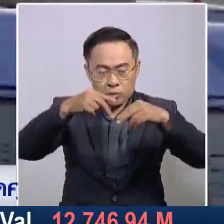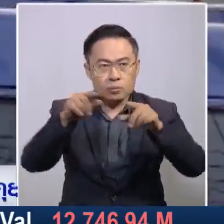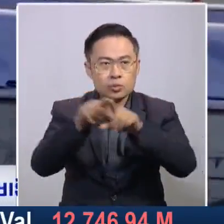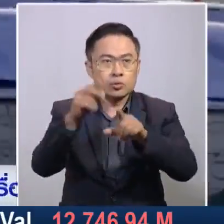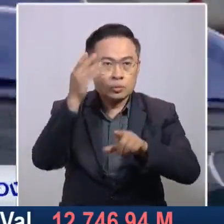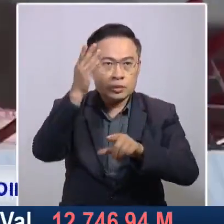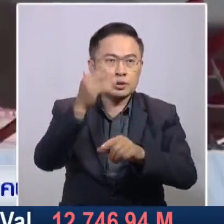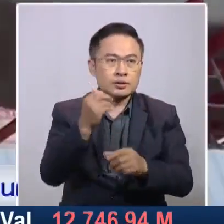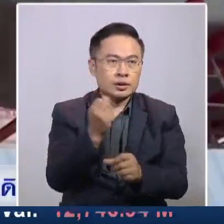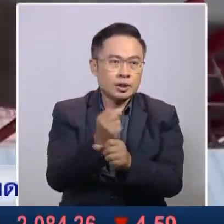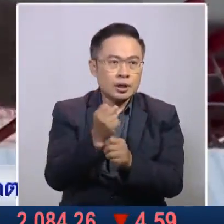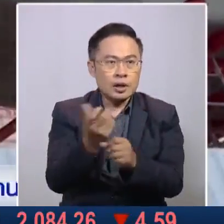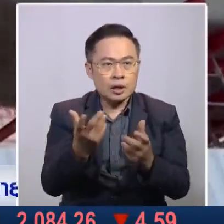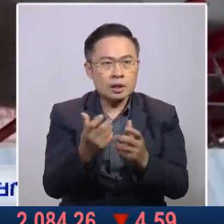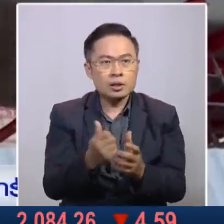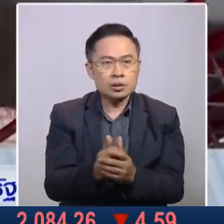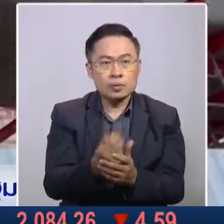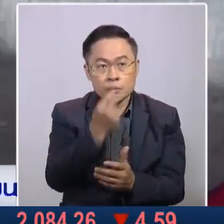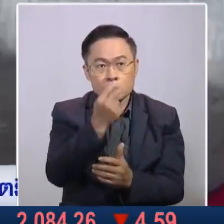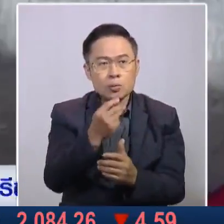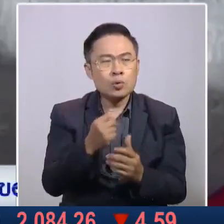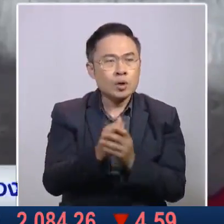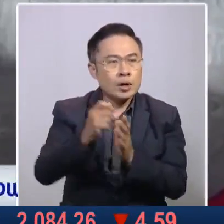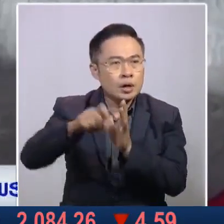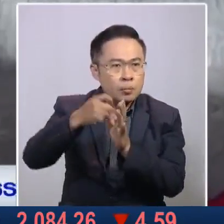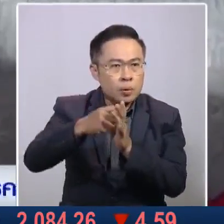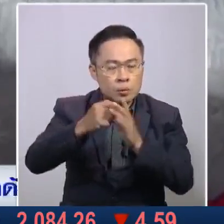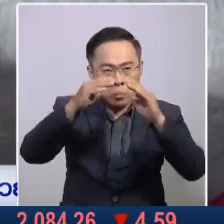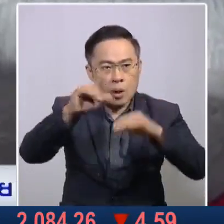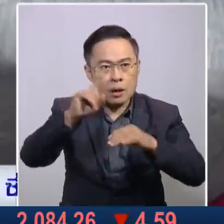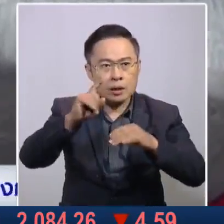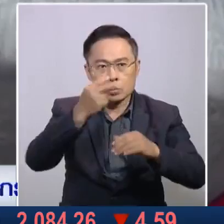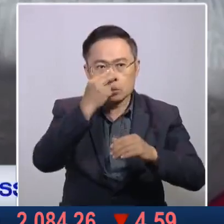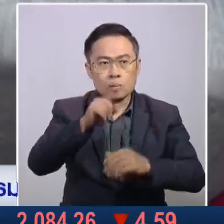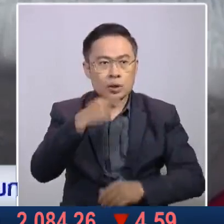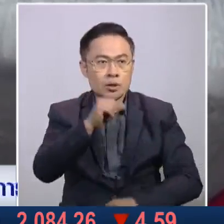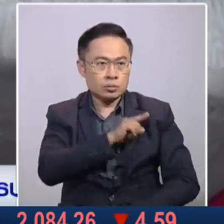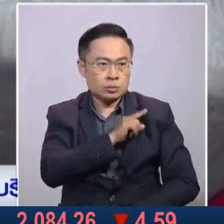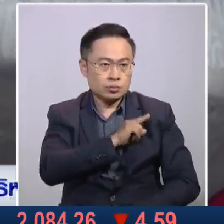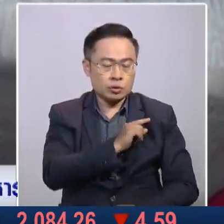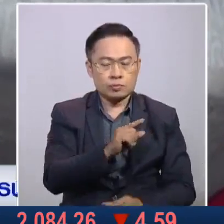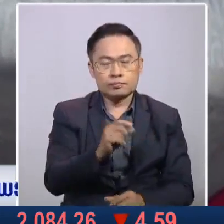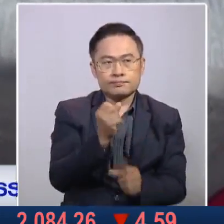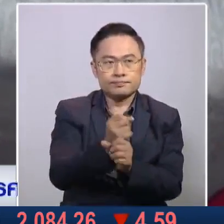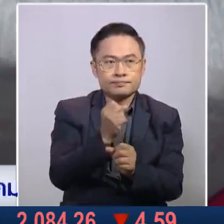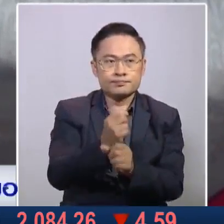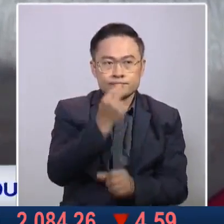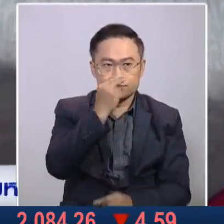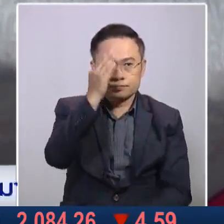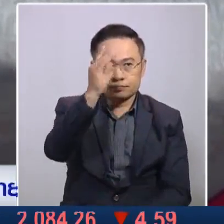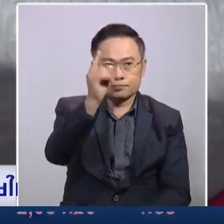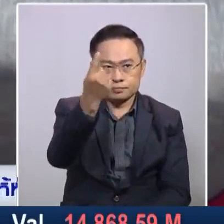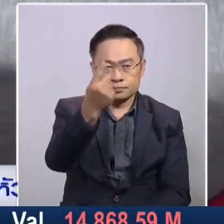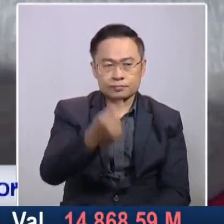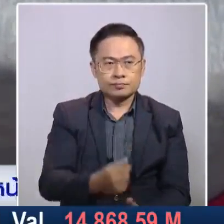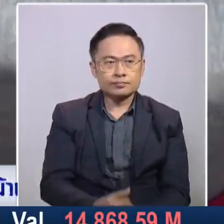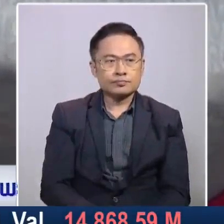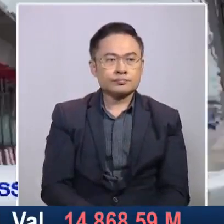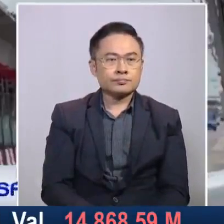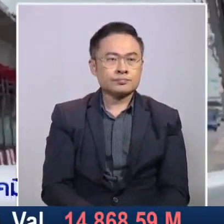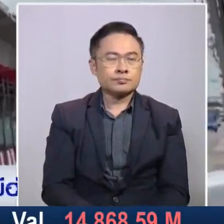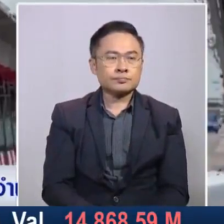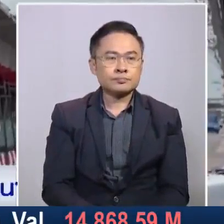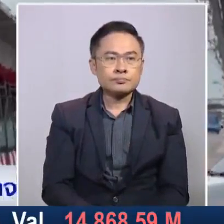ไรก็จะสามารถกำหนดแนวทางในการพิจารณาดำเนินคดีกับผู้ที่เกี่ยวข้องในเหตุการณ์ครั้งนี้ต่อไปได้ค่ะ